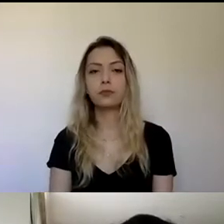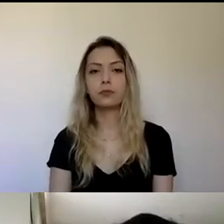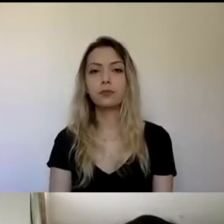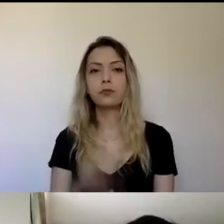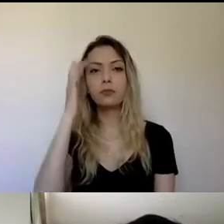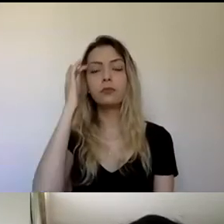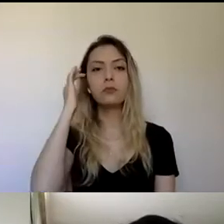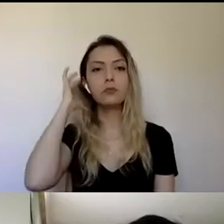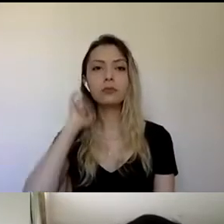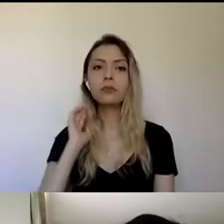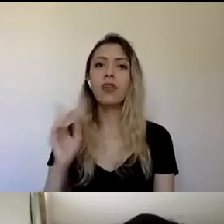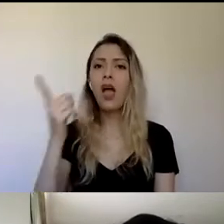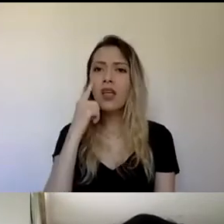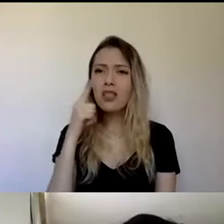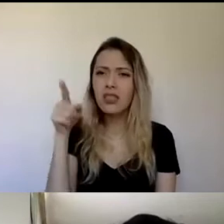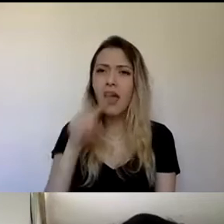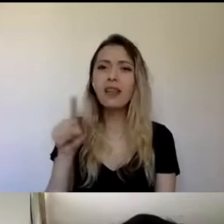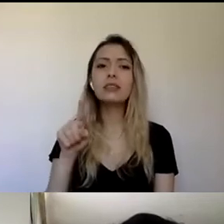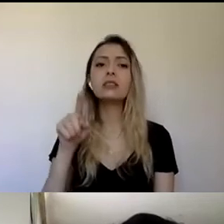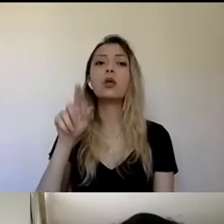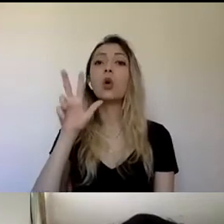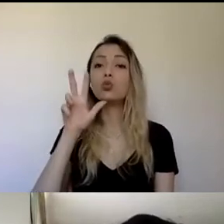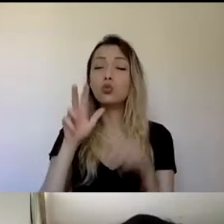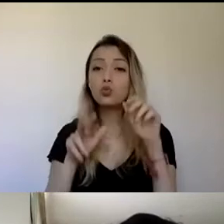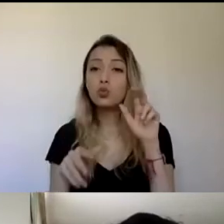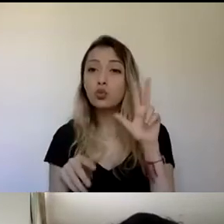Devletin temel 3 insan hakları